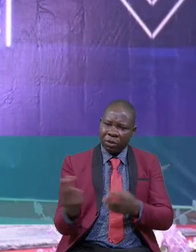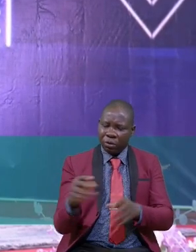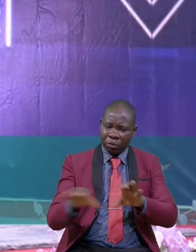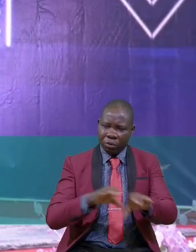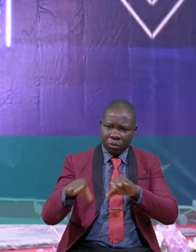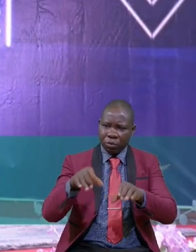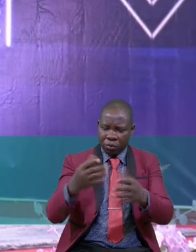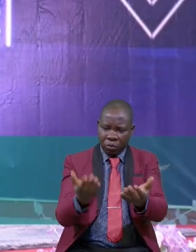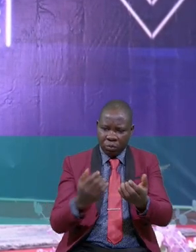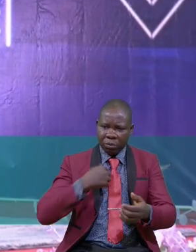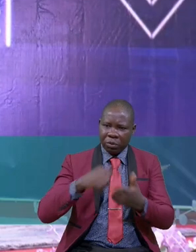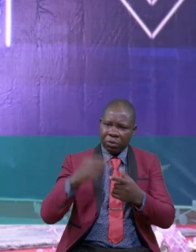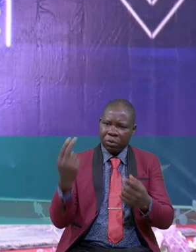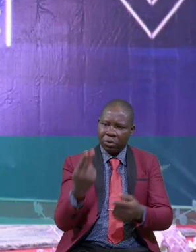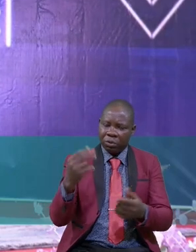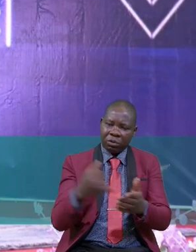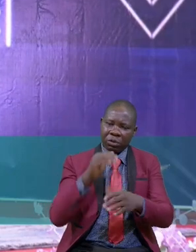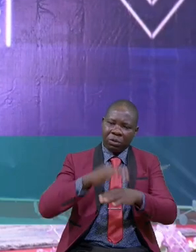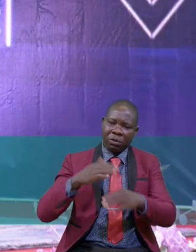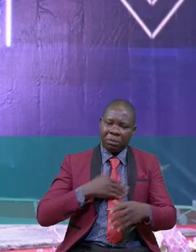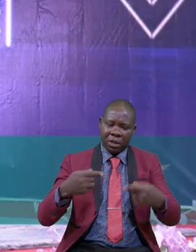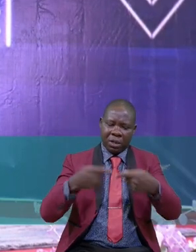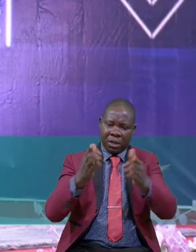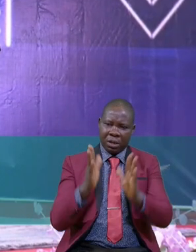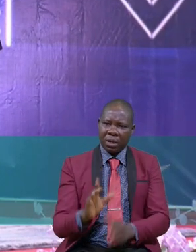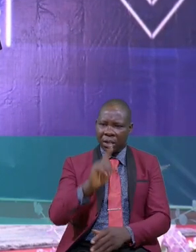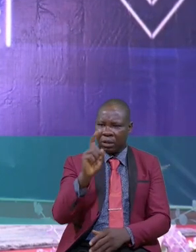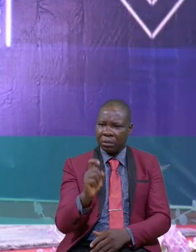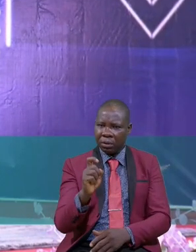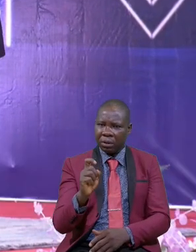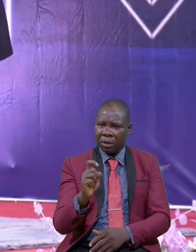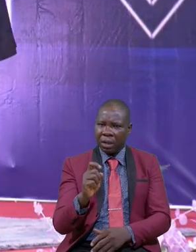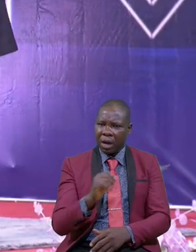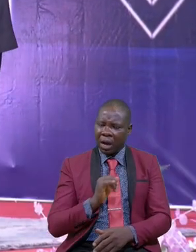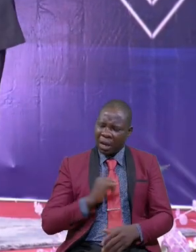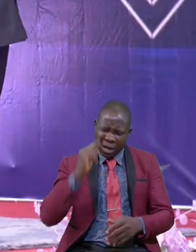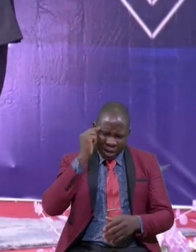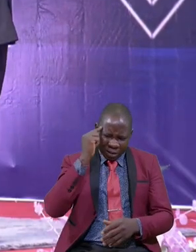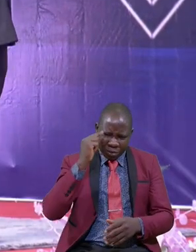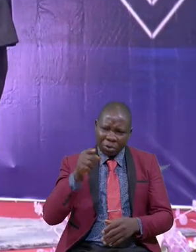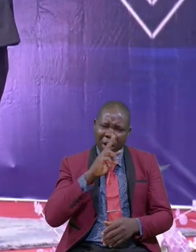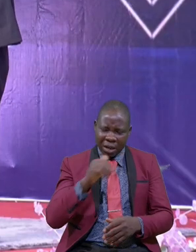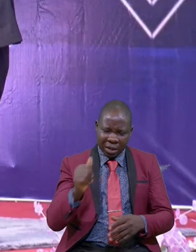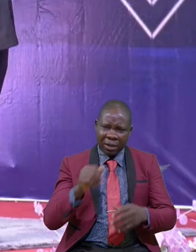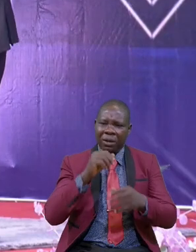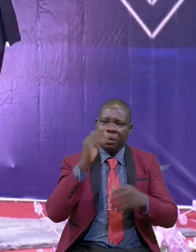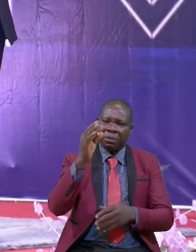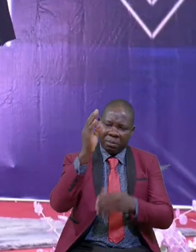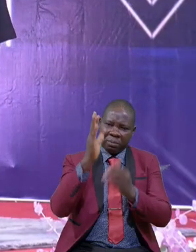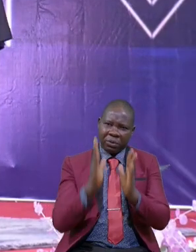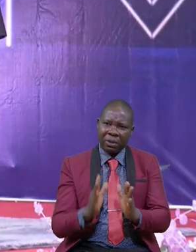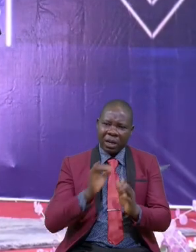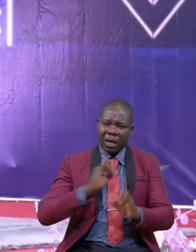ennemis. Il dit non. Comment est-ce que toi tu peux faire une chose pareille? Tu crois que tu es ministre, tu crois que tu es chrétien. En fait, je te donne le